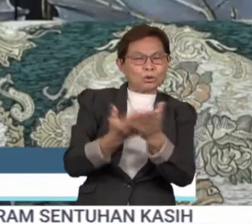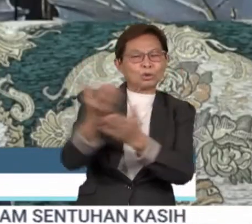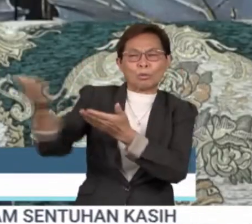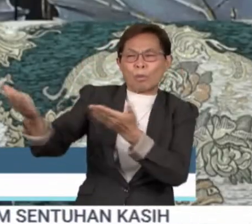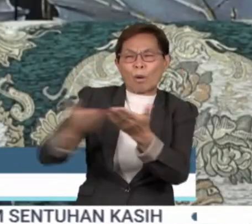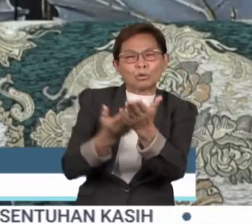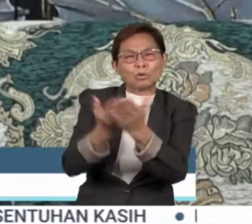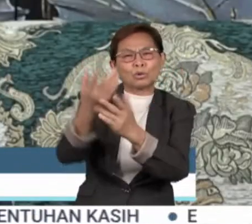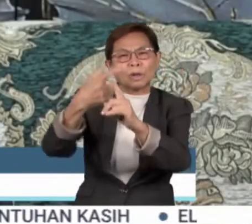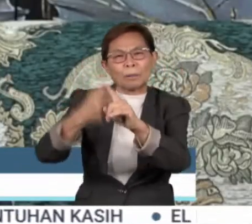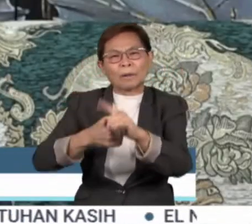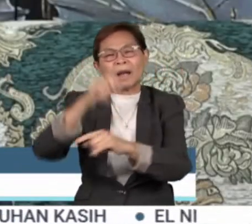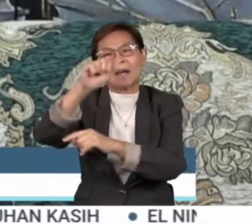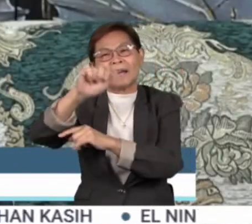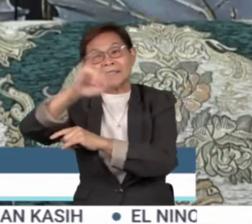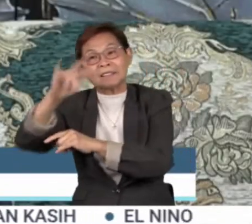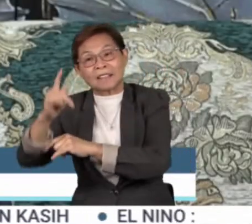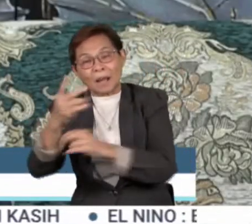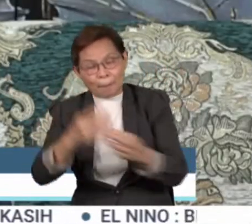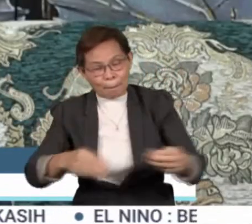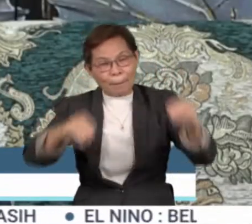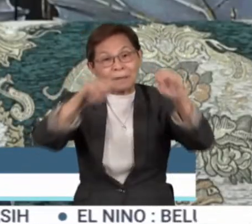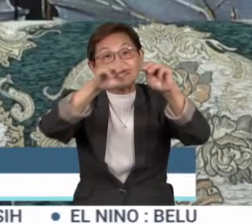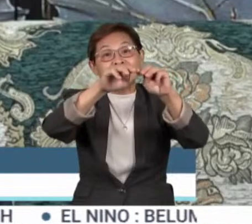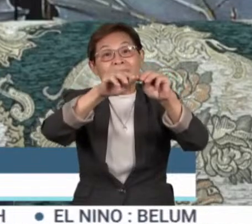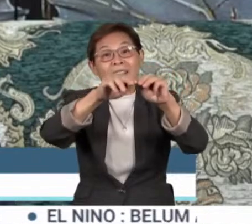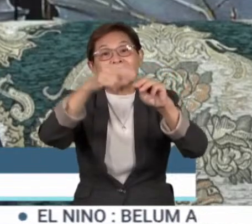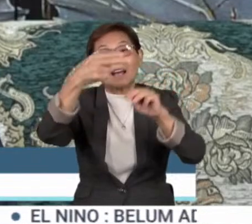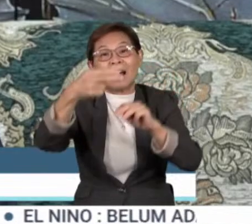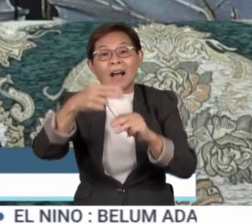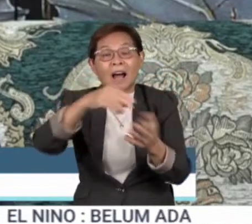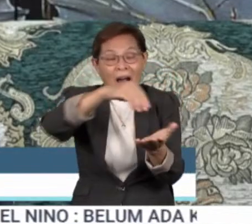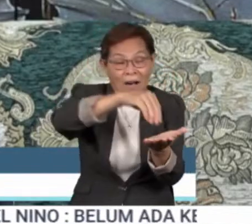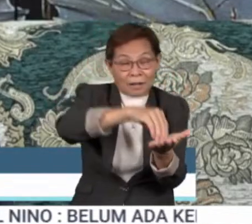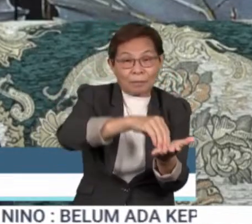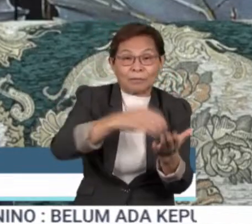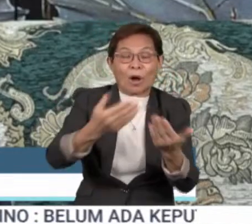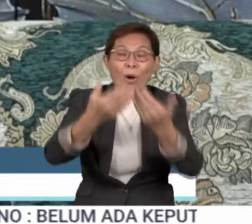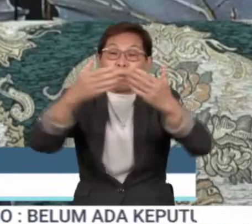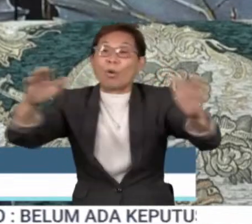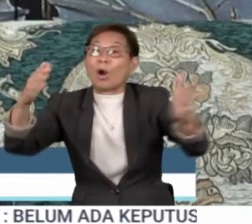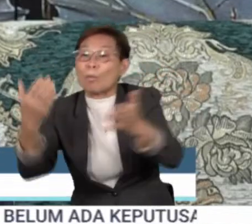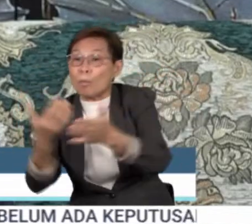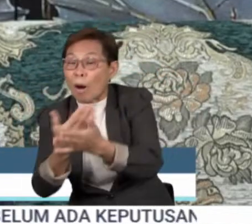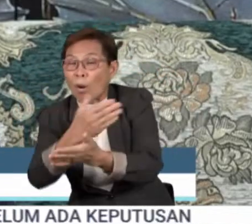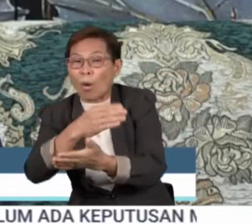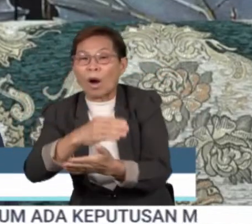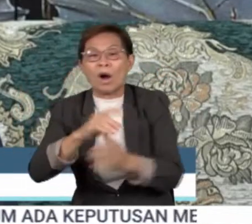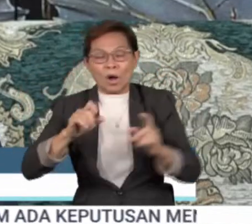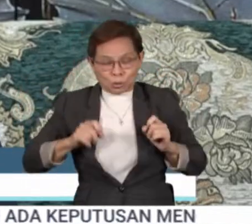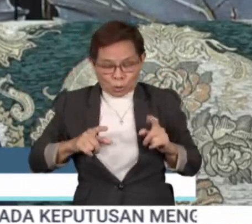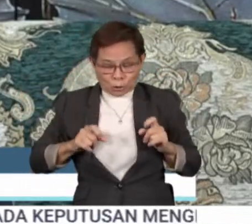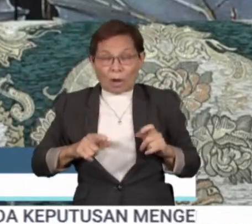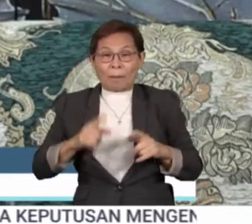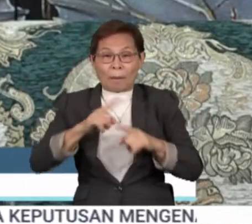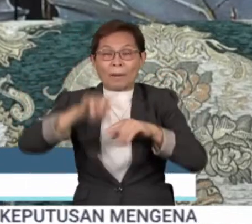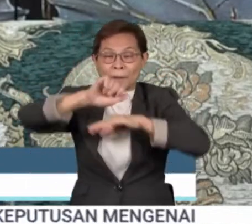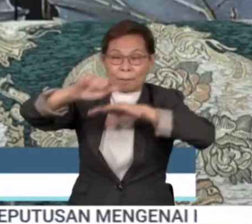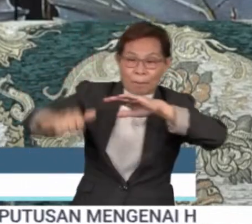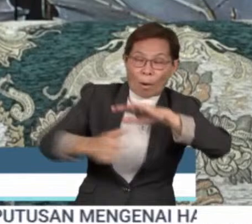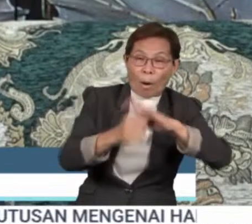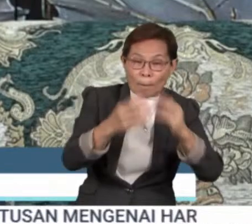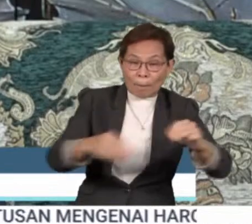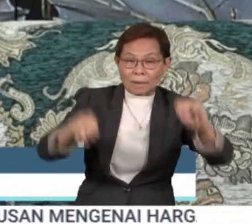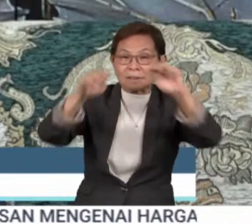daripada jawatan kuasa Masjidil Haram, tapi tahun ni dia buka tender baru ke swasta, kami bawah swasta tapi still bawah Masjidil Haram